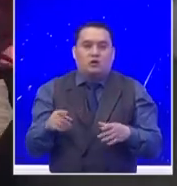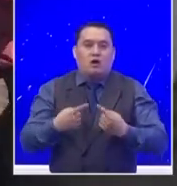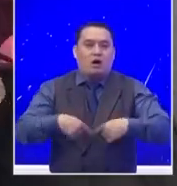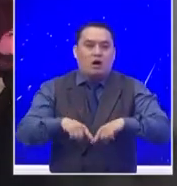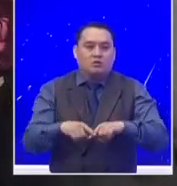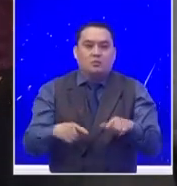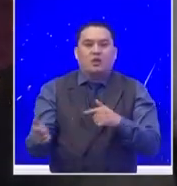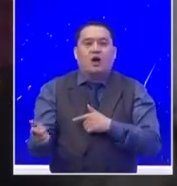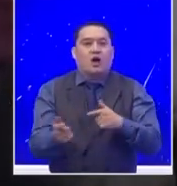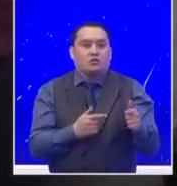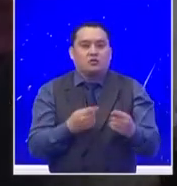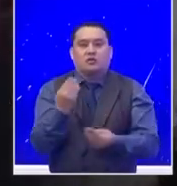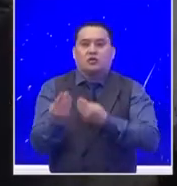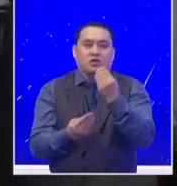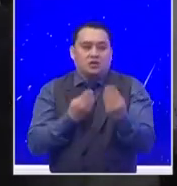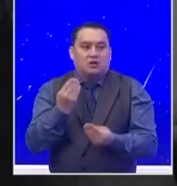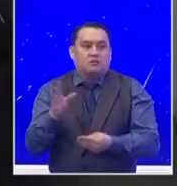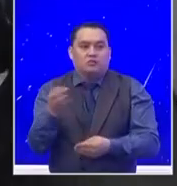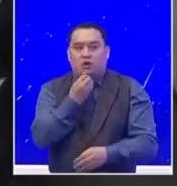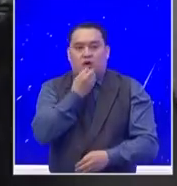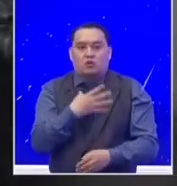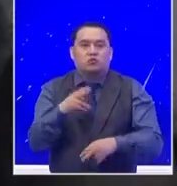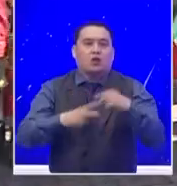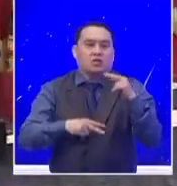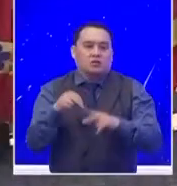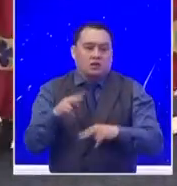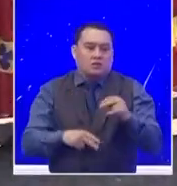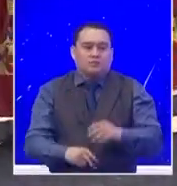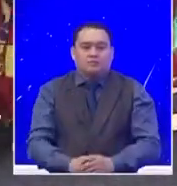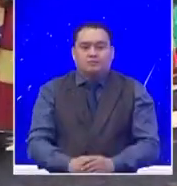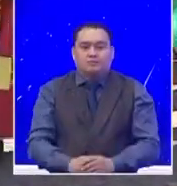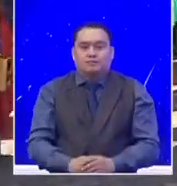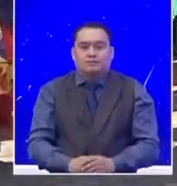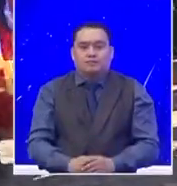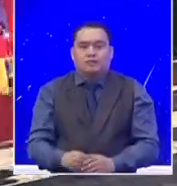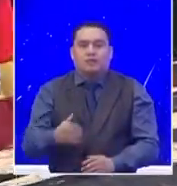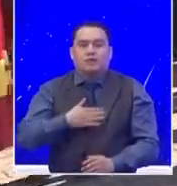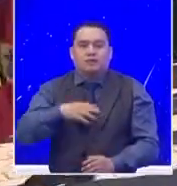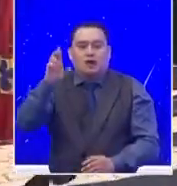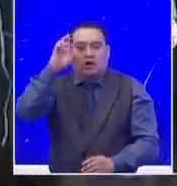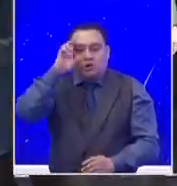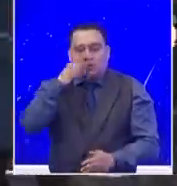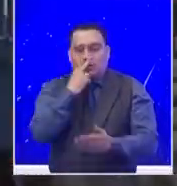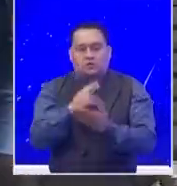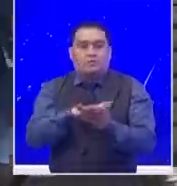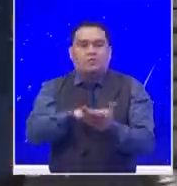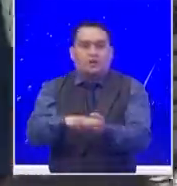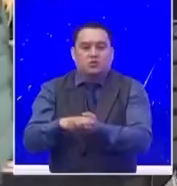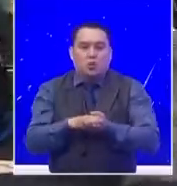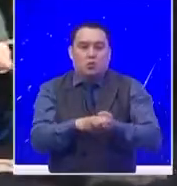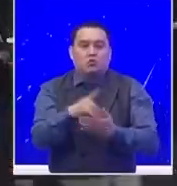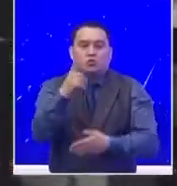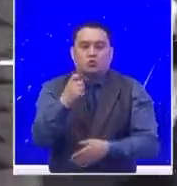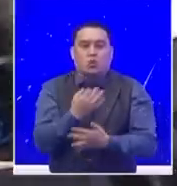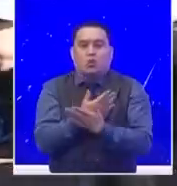все приготовились, игры. Всем хорошего настроения. Под сводом неба нашей страны проживают в мире и согласии более